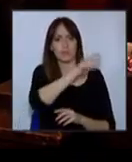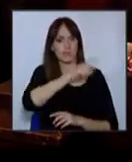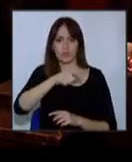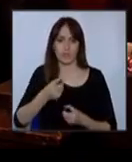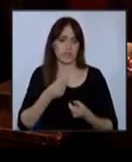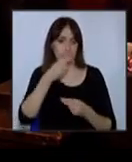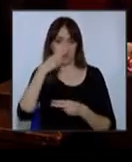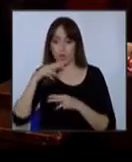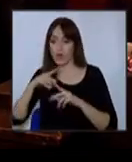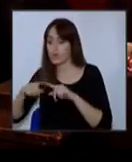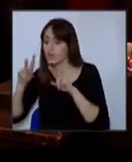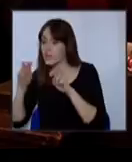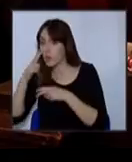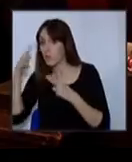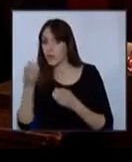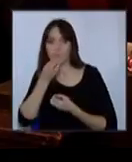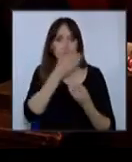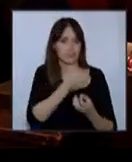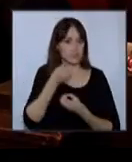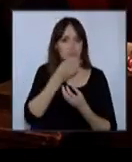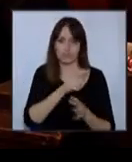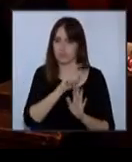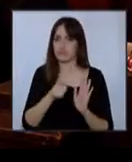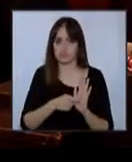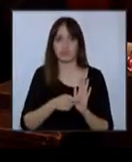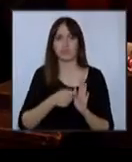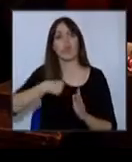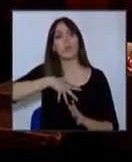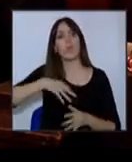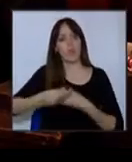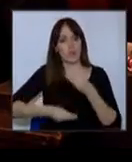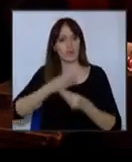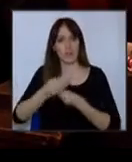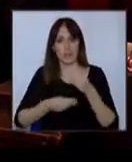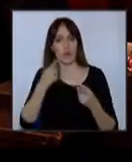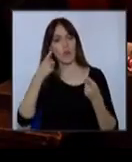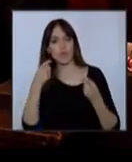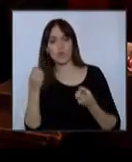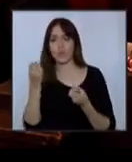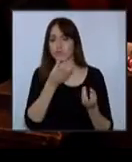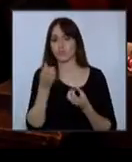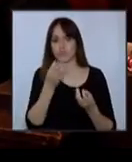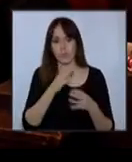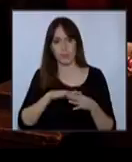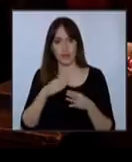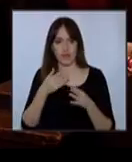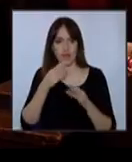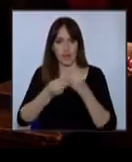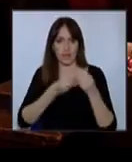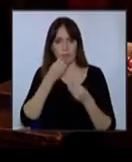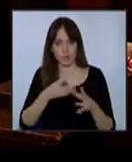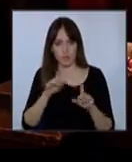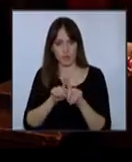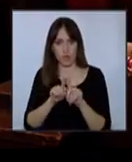dels assumptes públics. Podem així exigir com a agents de control i fiscalització de la gestió política i administrativa. Per tant, i com